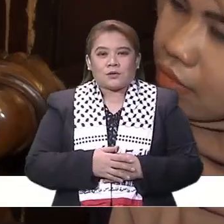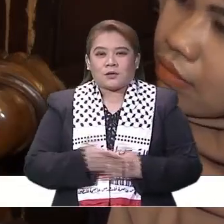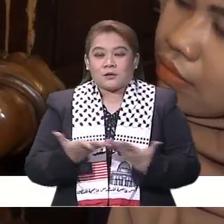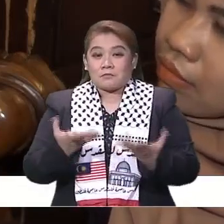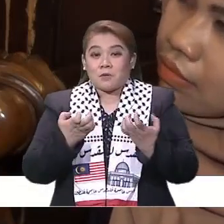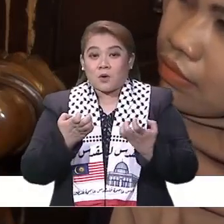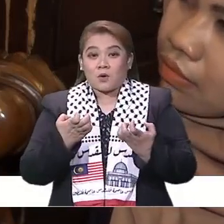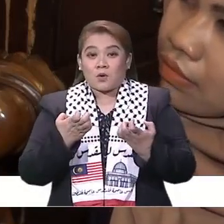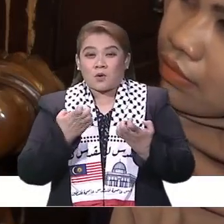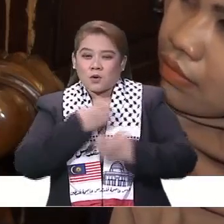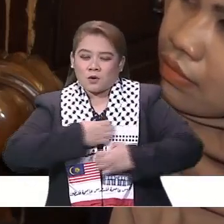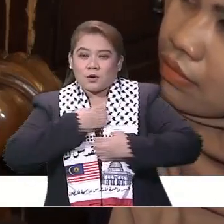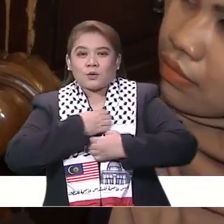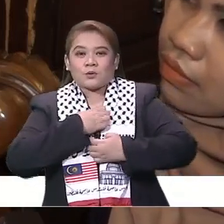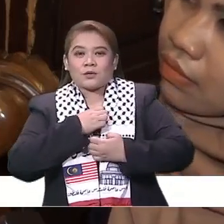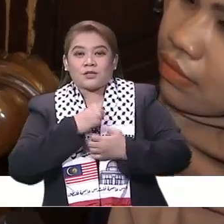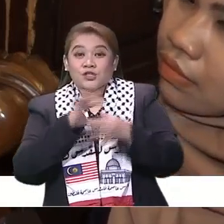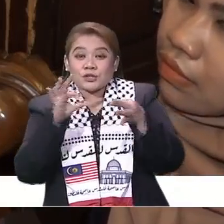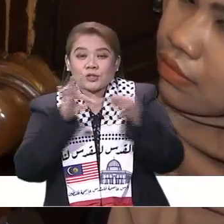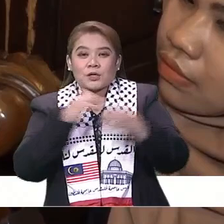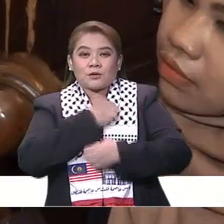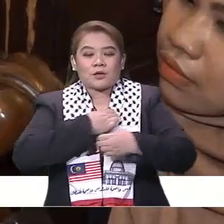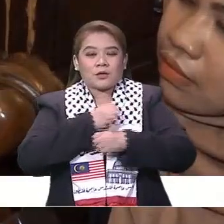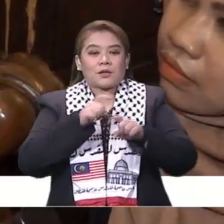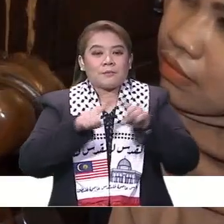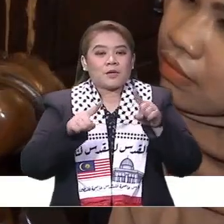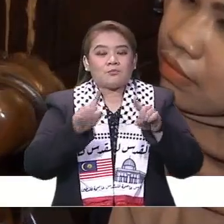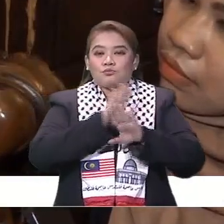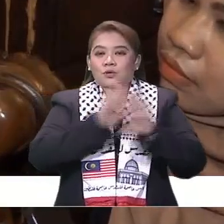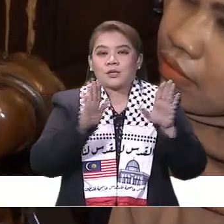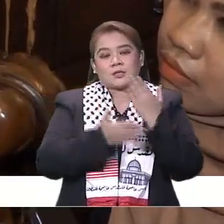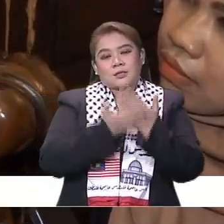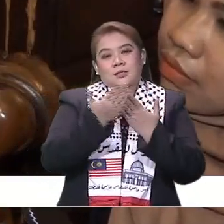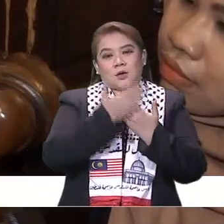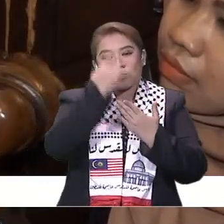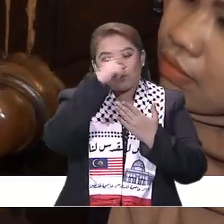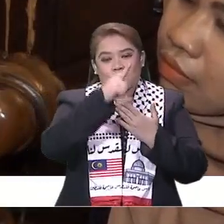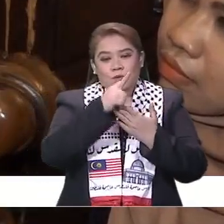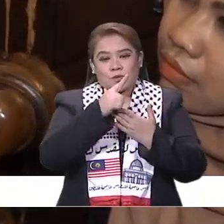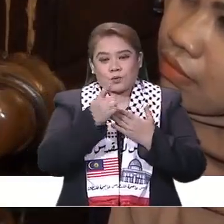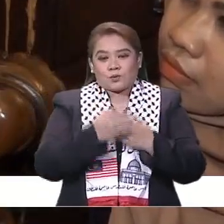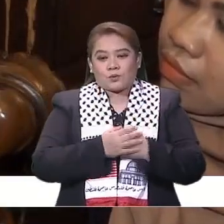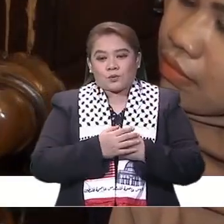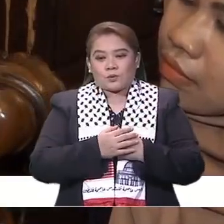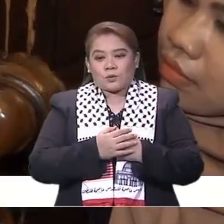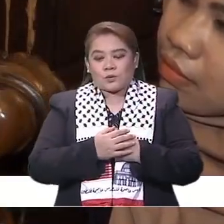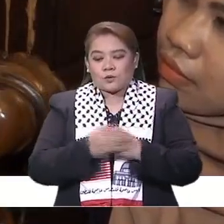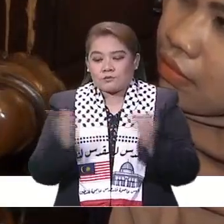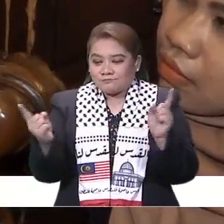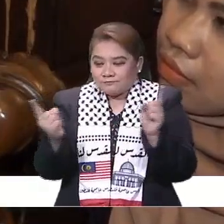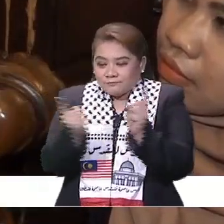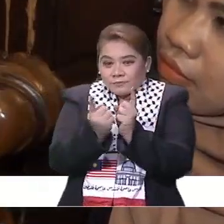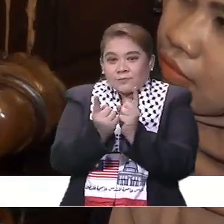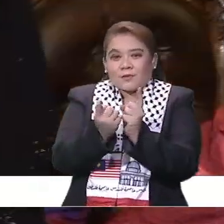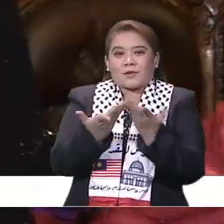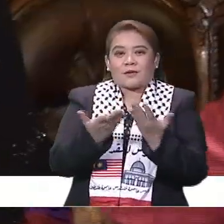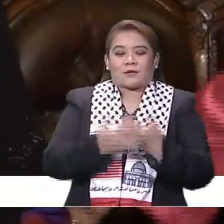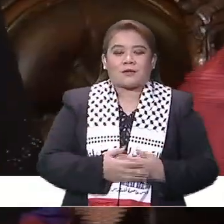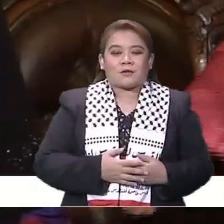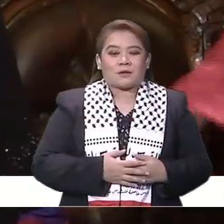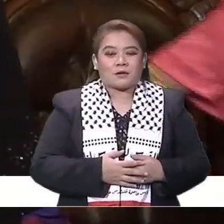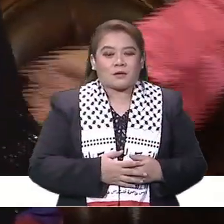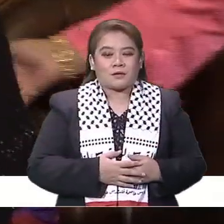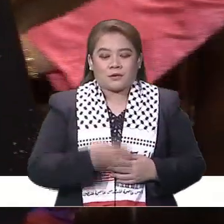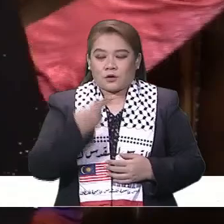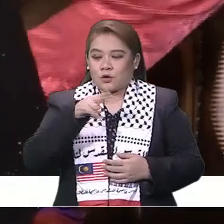tetapi it's not easy untuk melakukan sesuatu penulisan untuk menyatukan dua nama besar dalam industri hiburan.